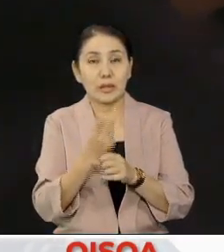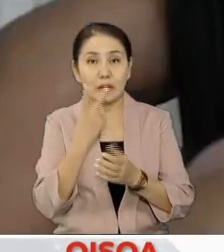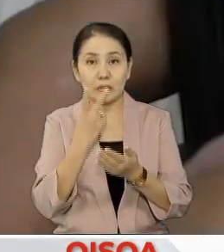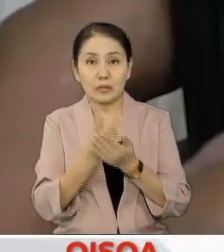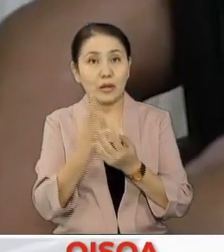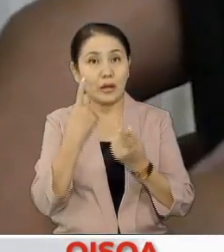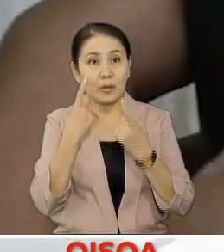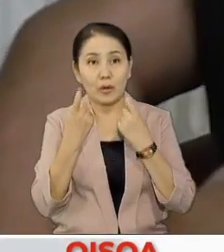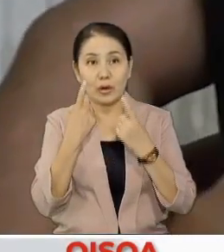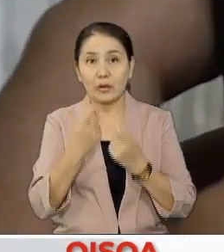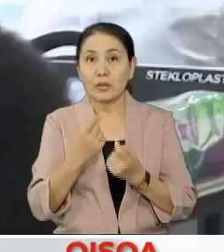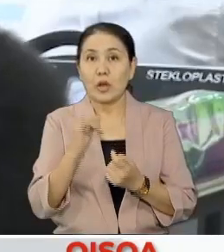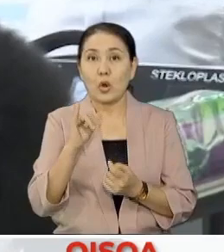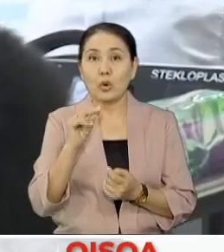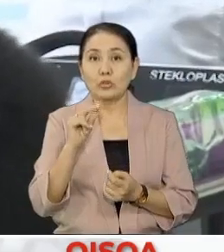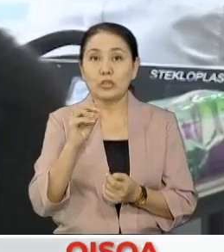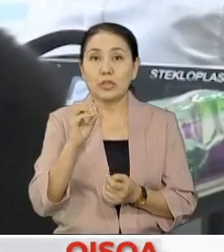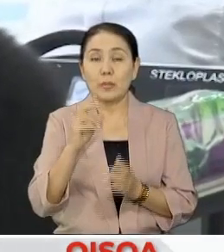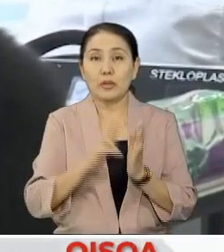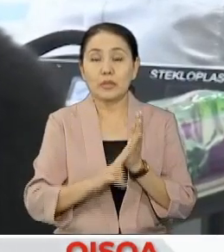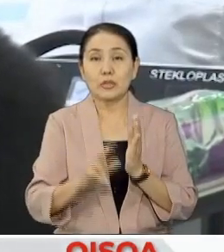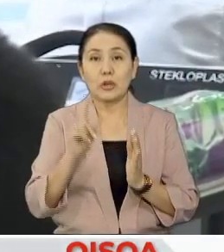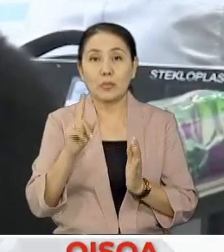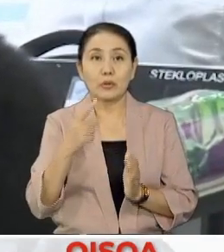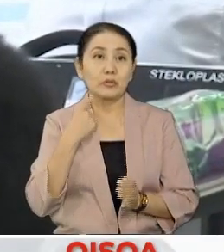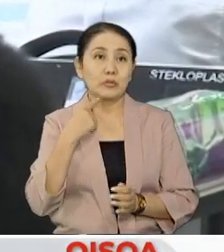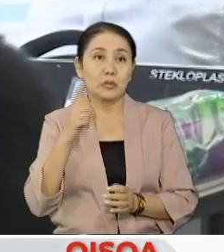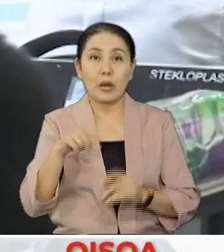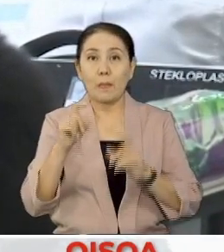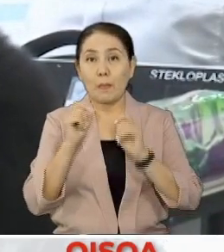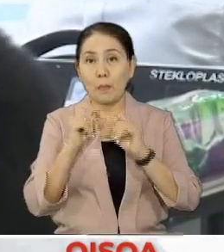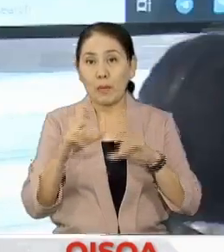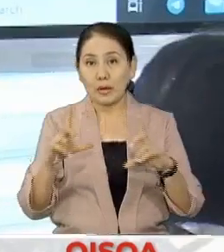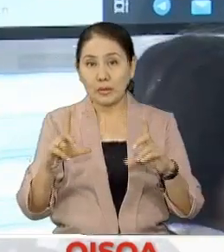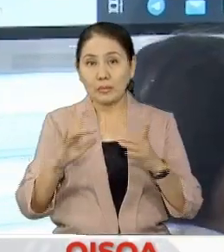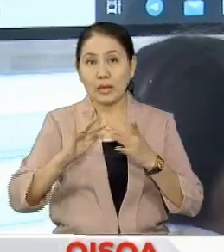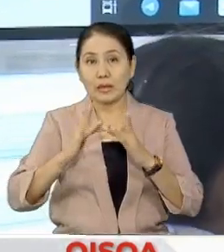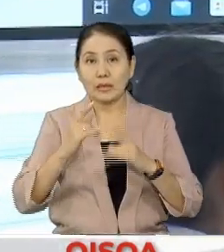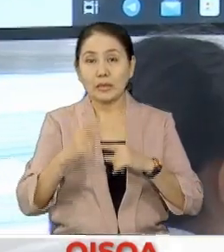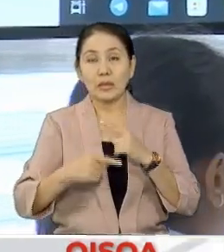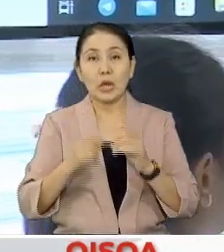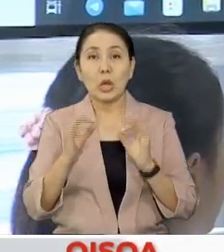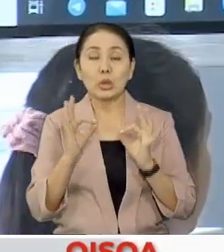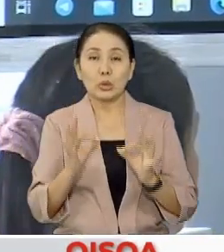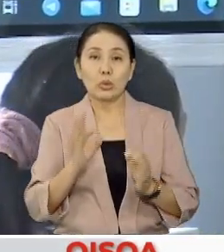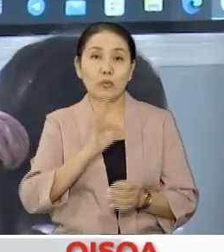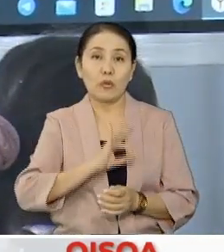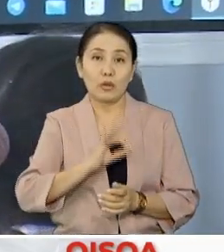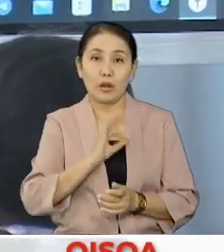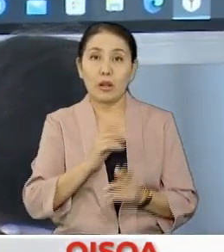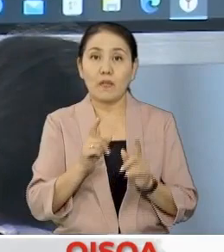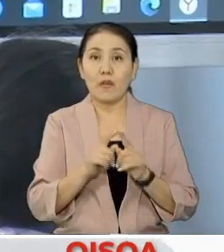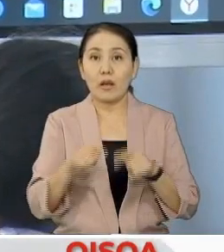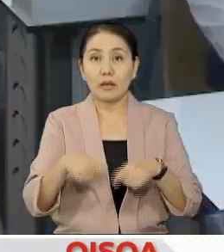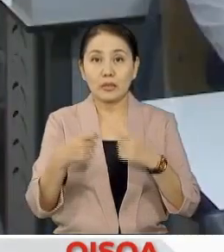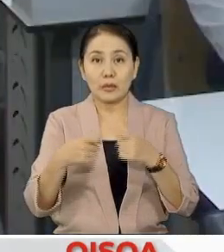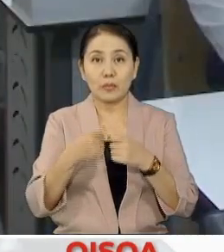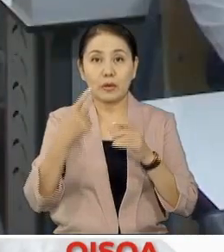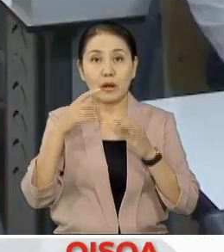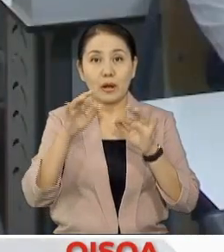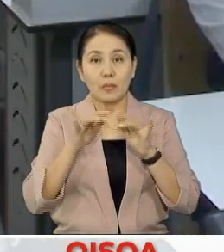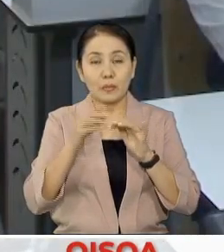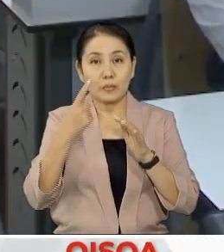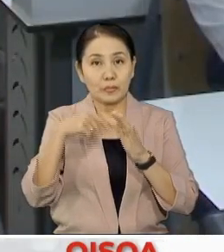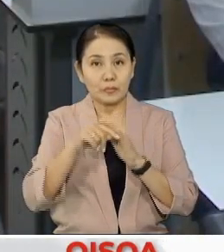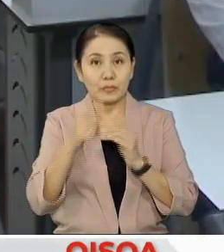qilish maqsadida Uchtepa tumanidagi 81 sonli maktab o'quvchilariga internetdan to'g'ri foydalanish va kiber xavfsizlik bo'yicha